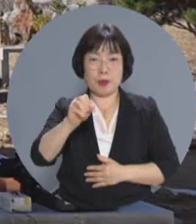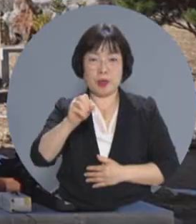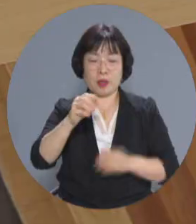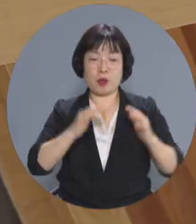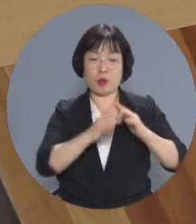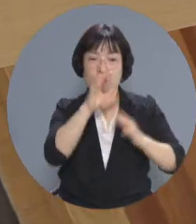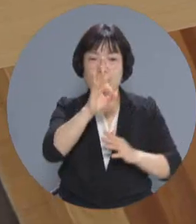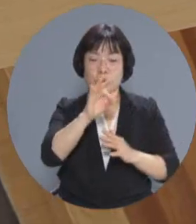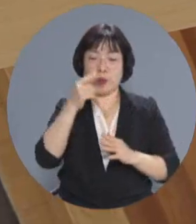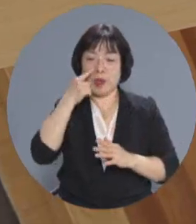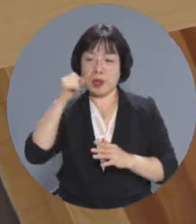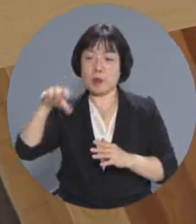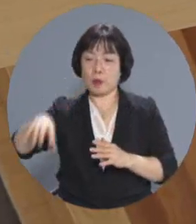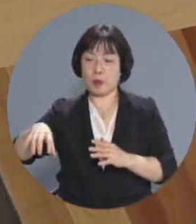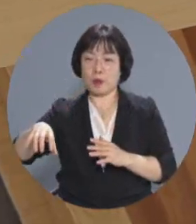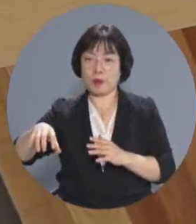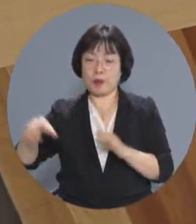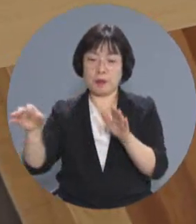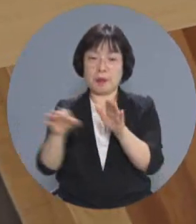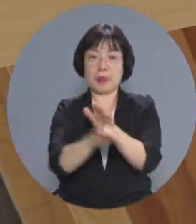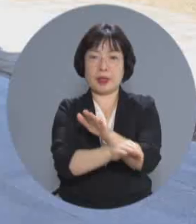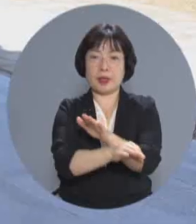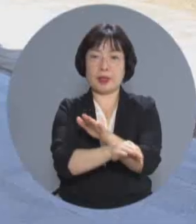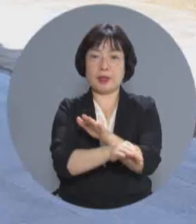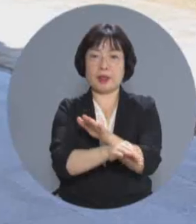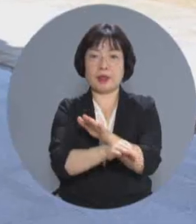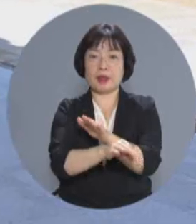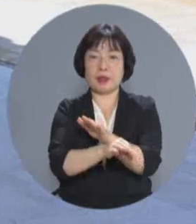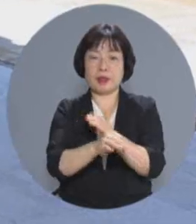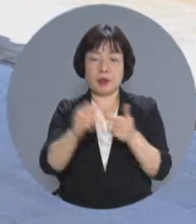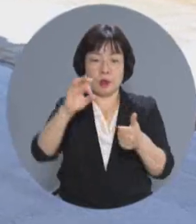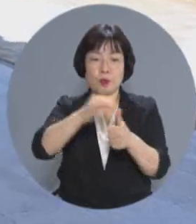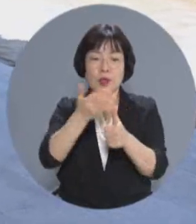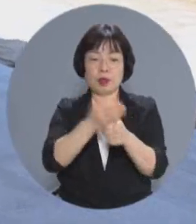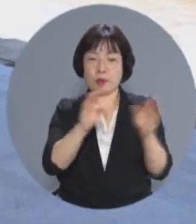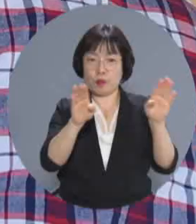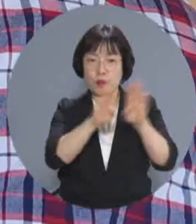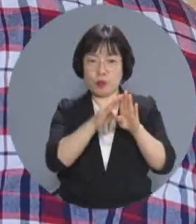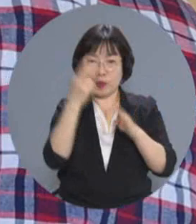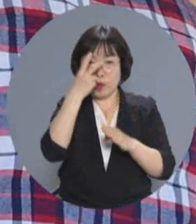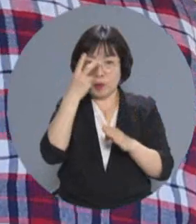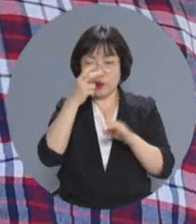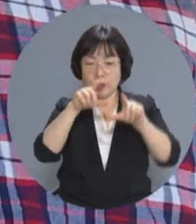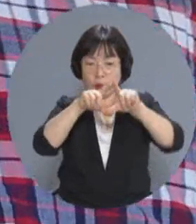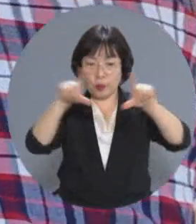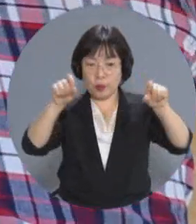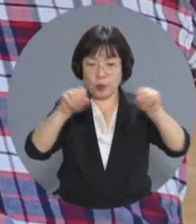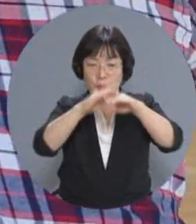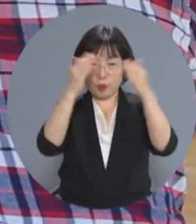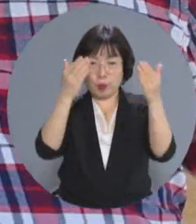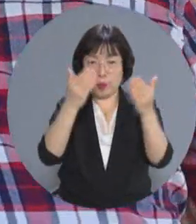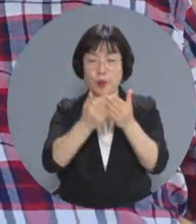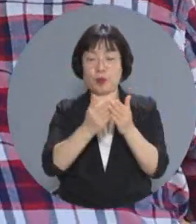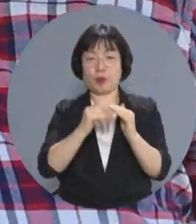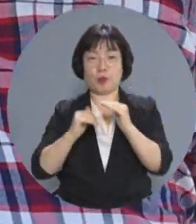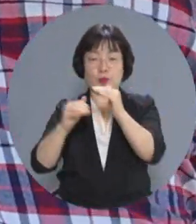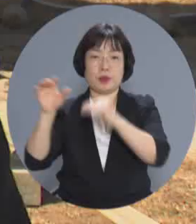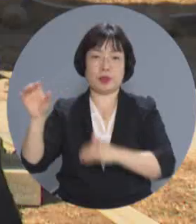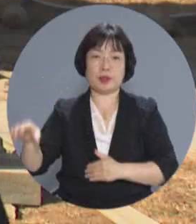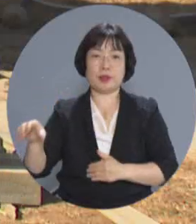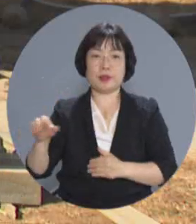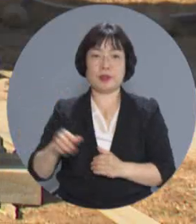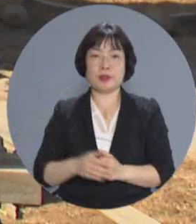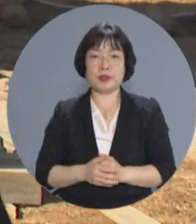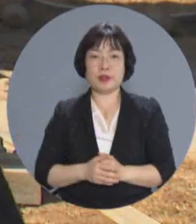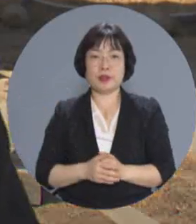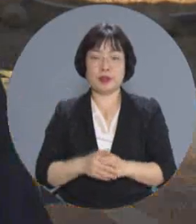건축비용은 일본 간자키시에서 부담했고 왕인문 준공 검사와 현판 설치까지도 진행했습니다